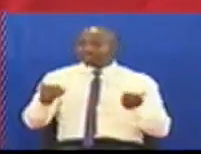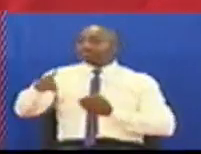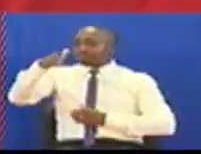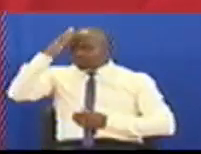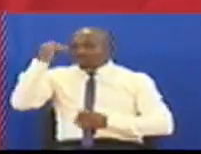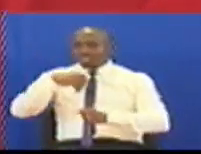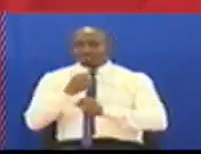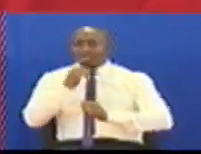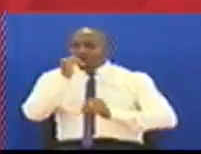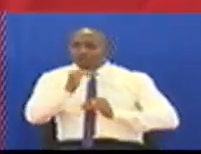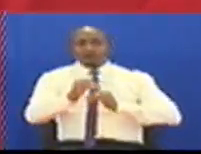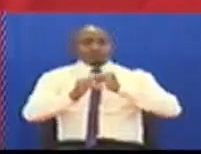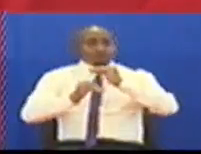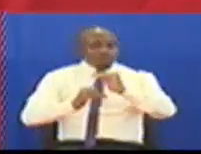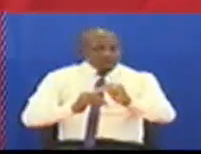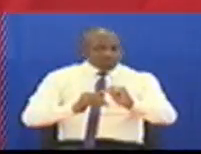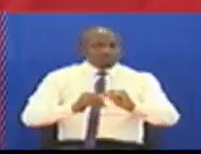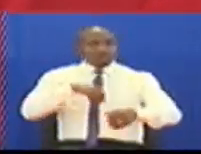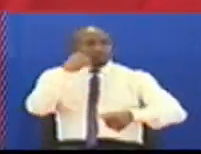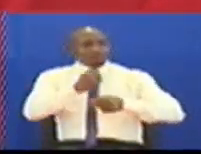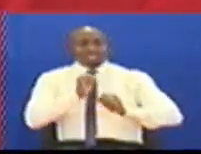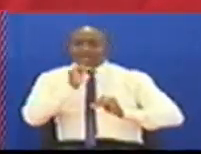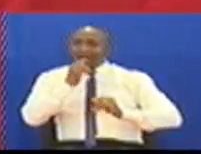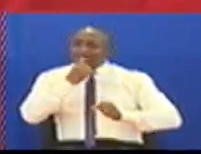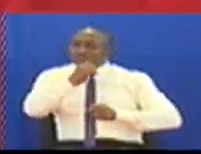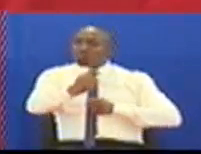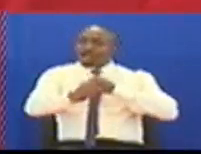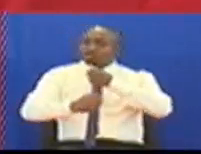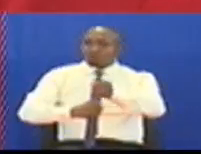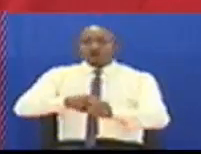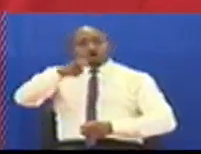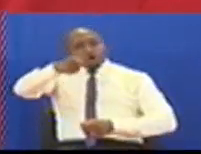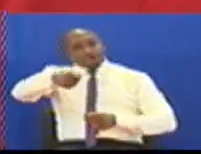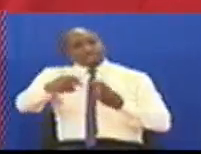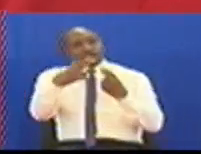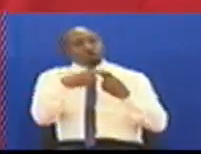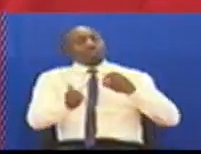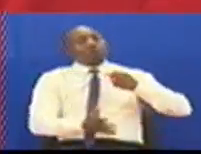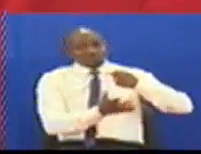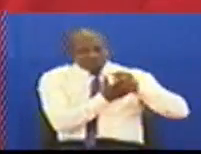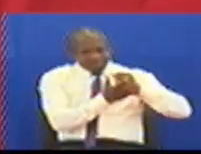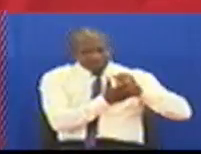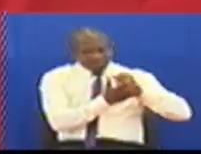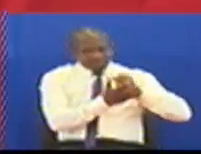inafanya awamu kwa awamu, inafanya hatua kwa hatua. Hongera Daktari John Joseph Pombe Magufuli.